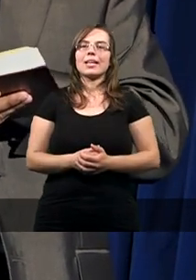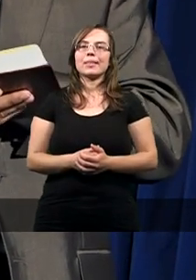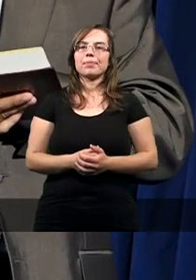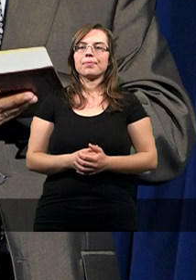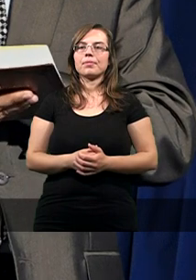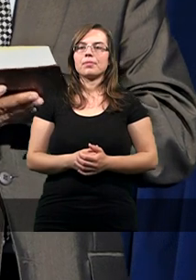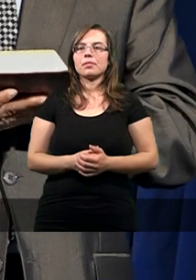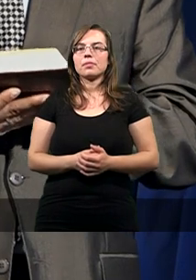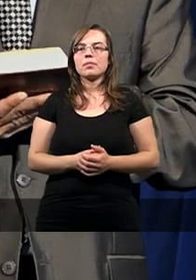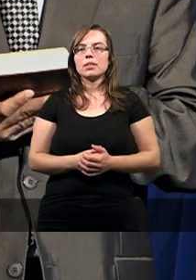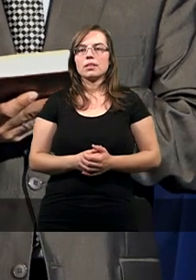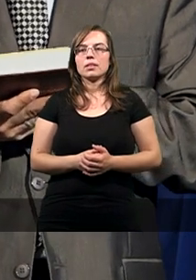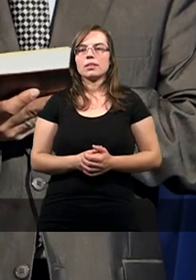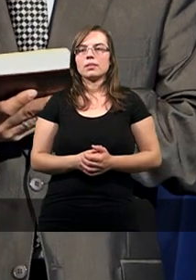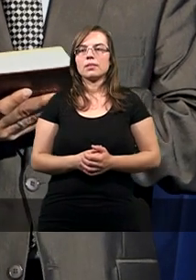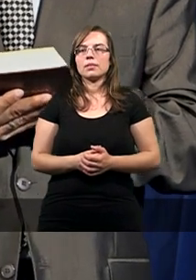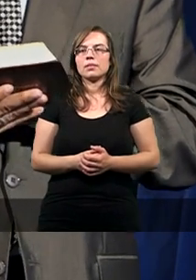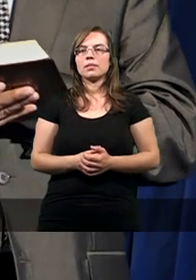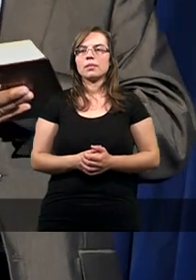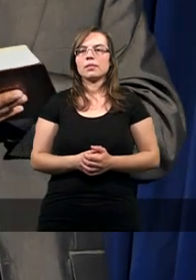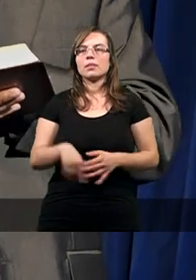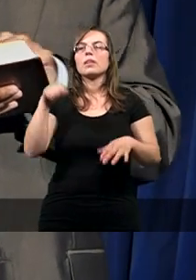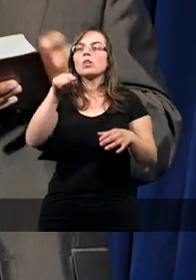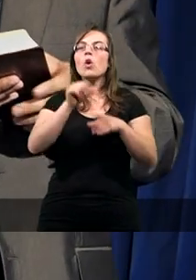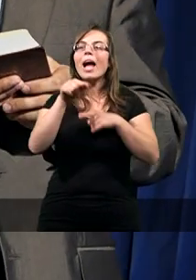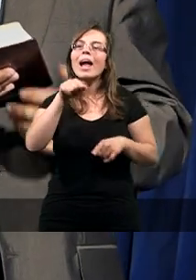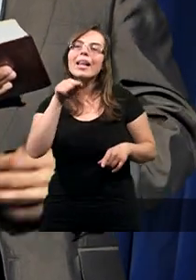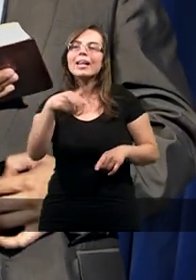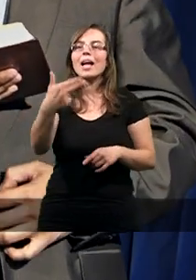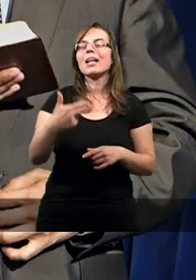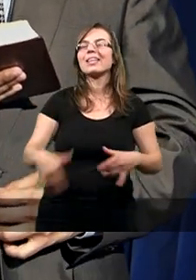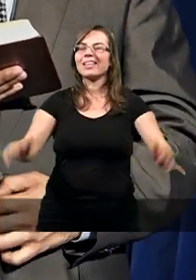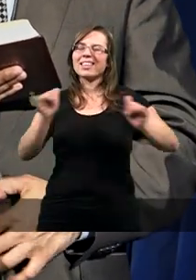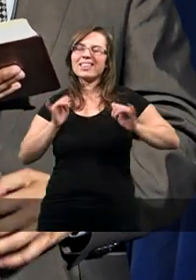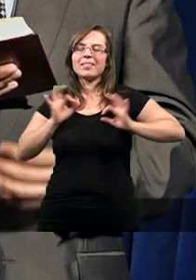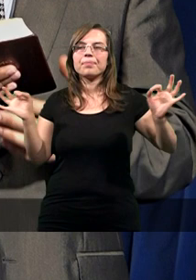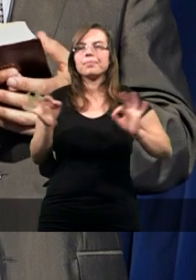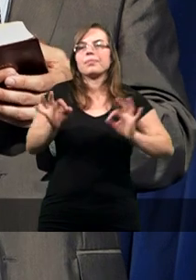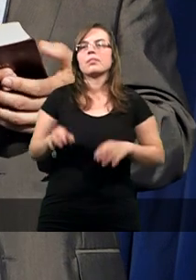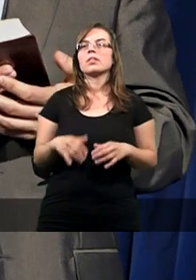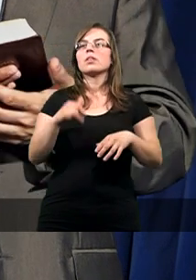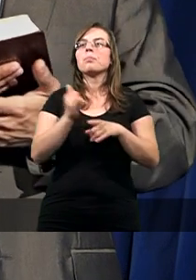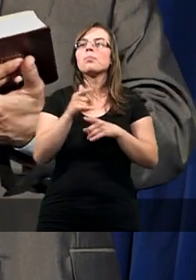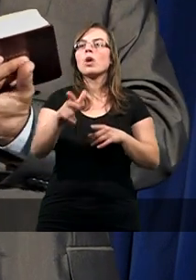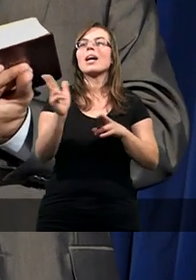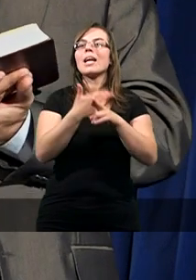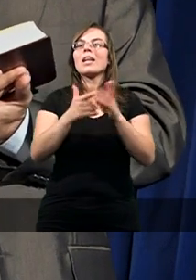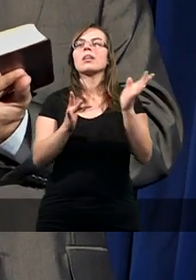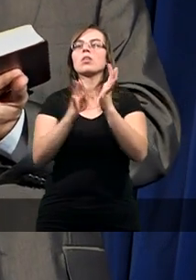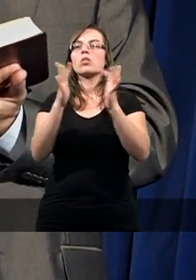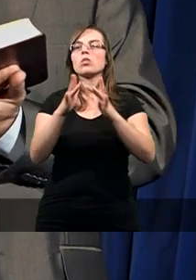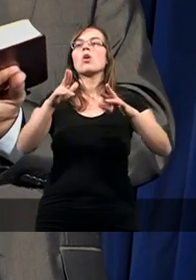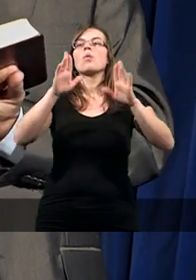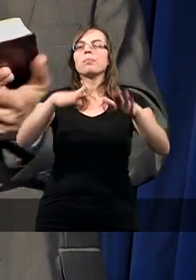that fateful Friday when Jesus had been tried. To jest ten straszny piątek, kiedy to